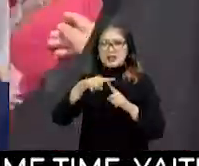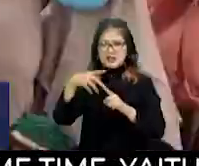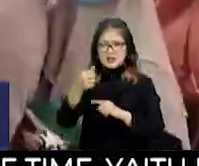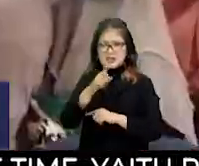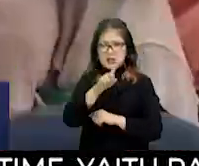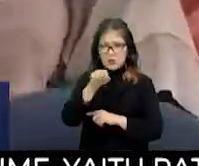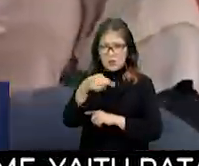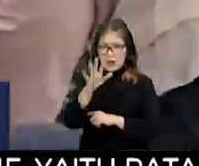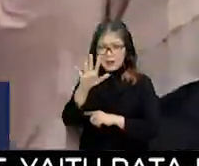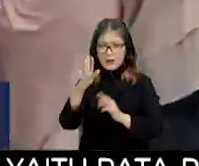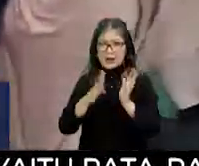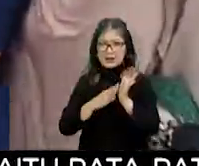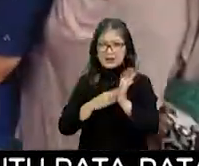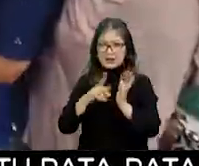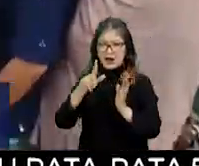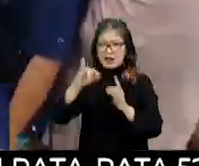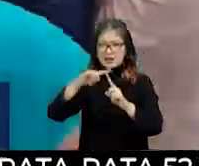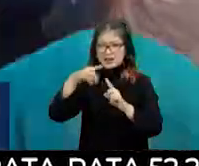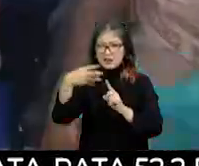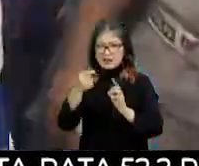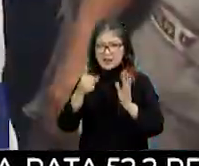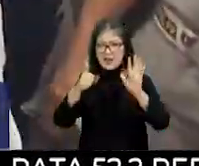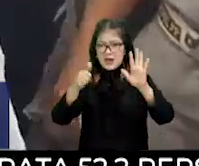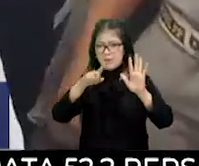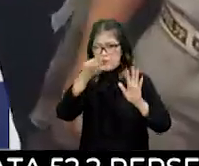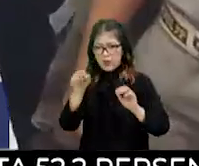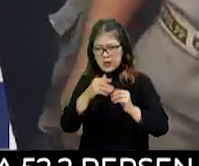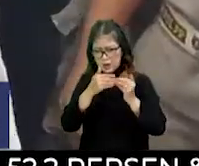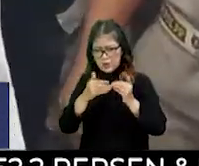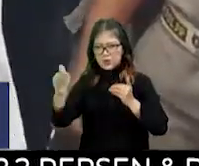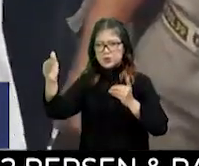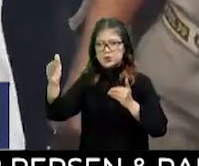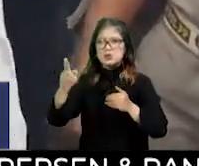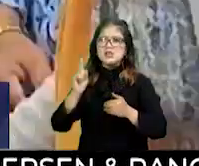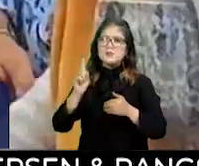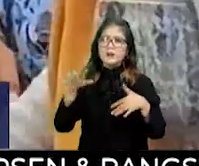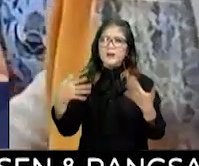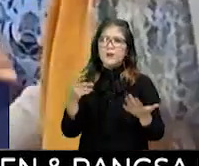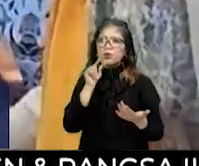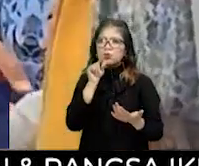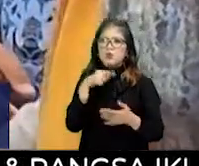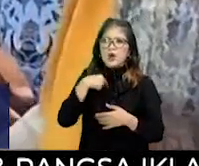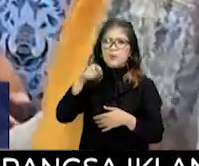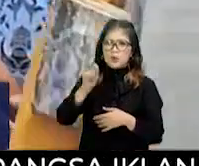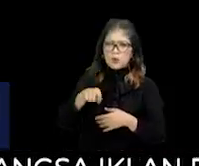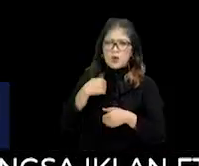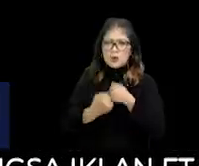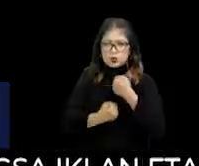ke depan. Kebijakan minyak goreng satu harga diambil pemerintah untuk pemenuhan kebutuhan rumah tangga serta usaha mikro dan usaha